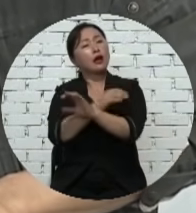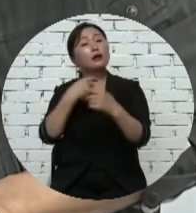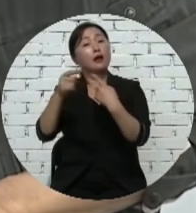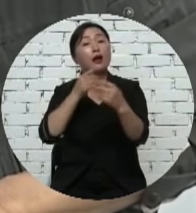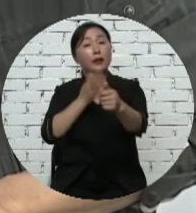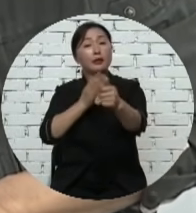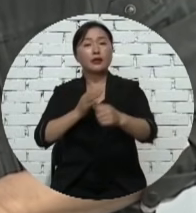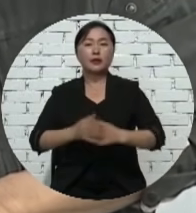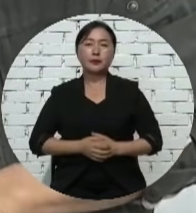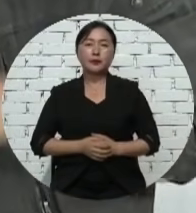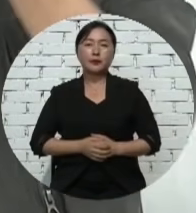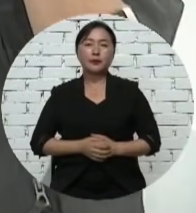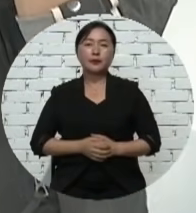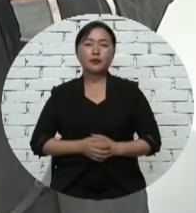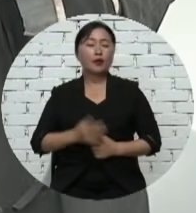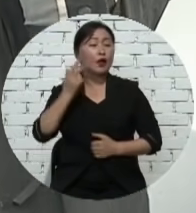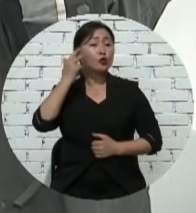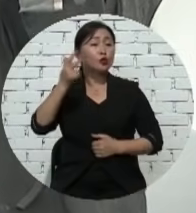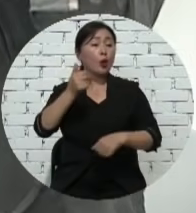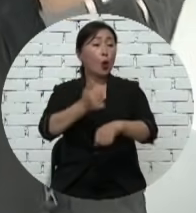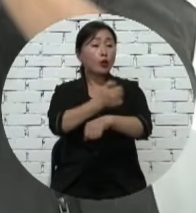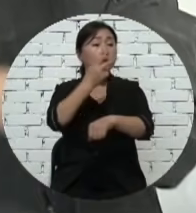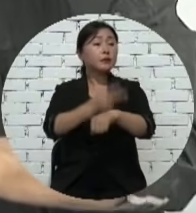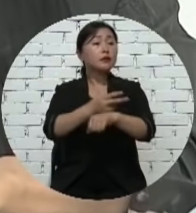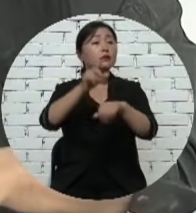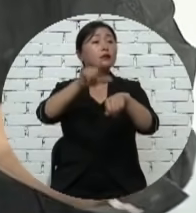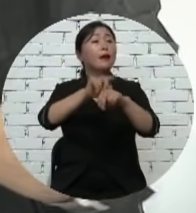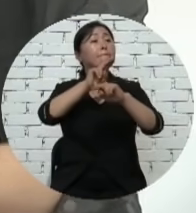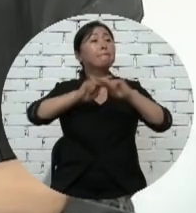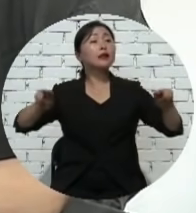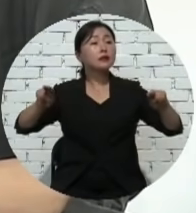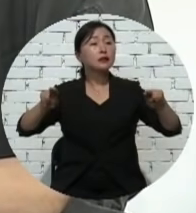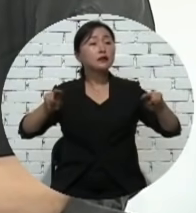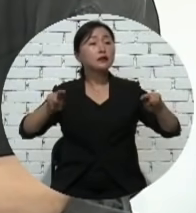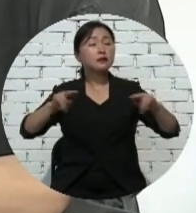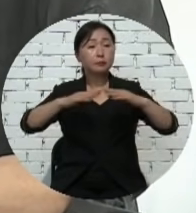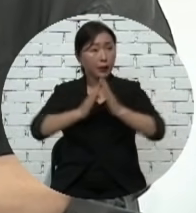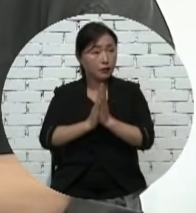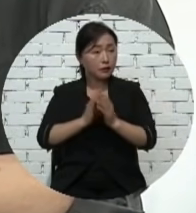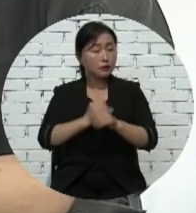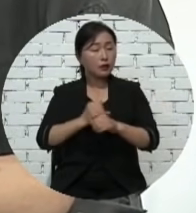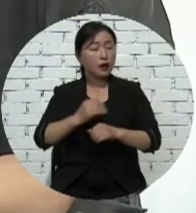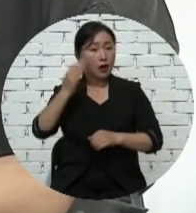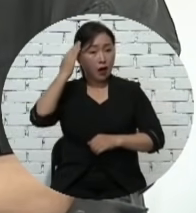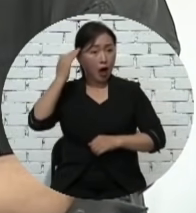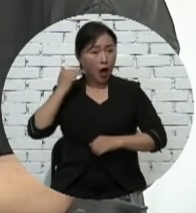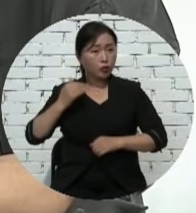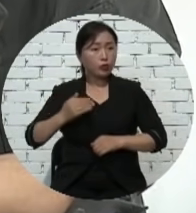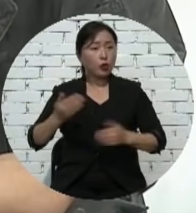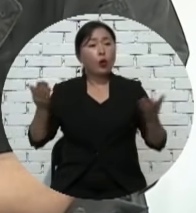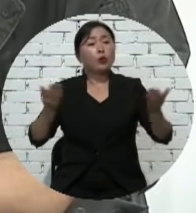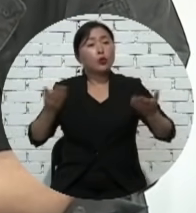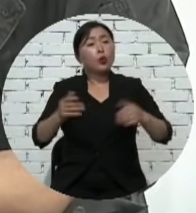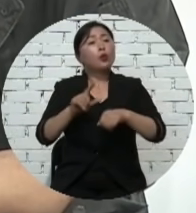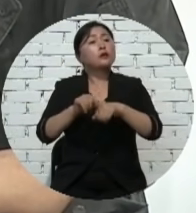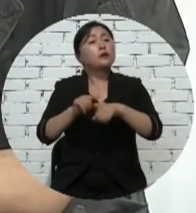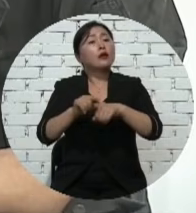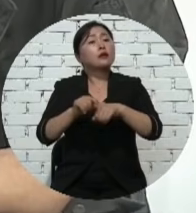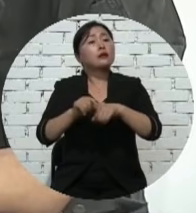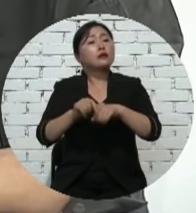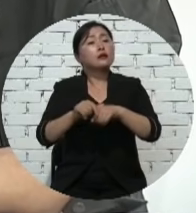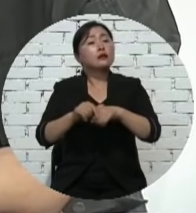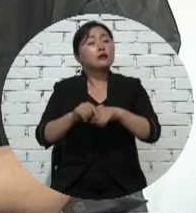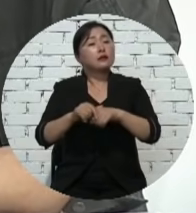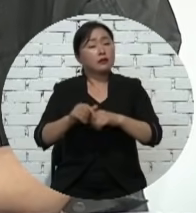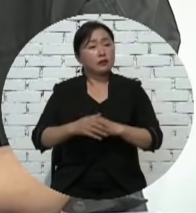자, 그 주 52시간제 폐지도 말씀하셨거든요. 예. 근데 우리나라가 OECD 국가 중에서 노동 시간이 제일은 아니다 하더라도 멕시코